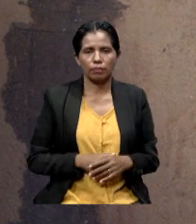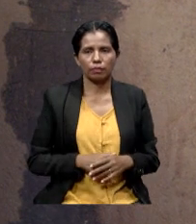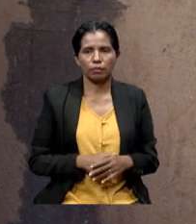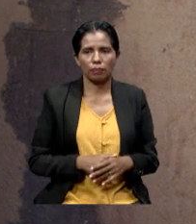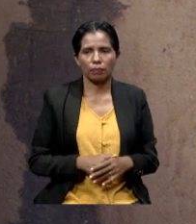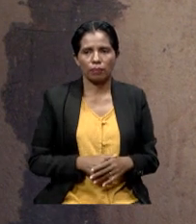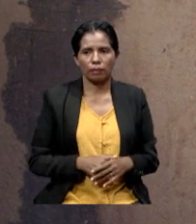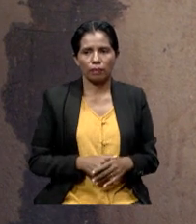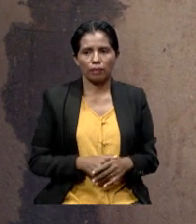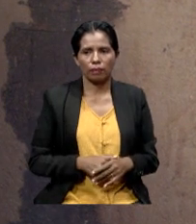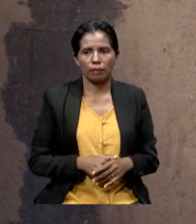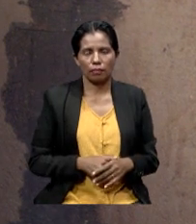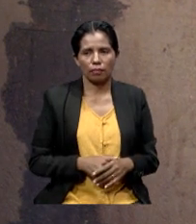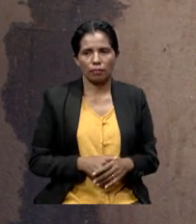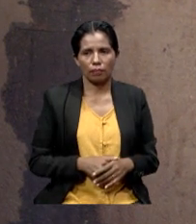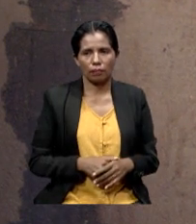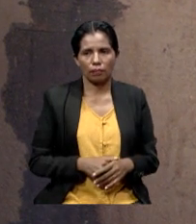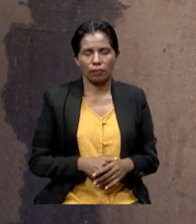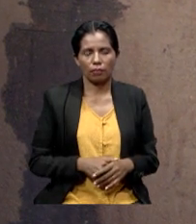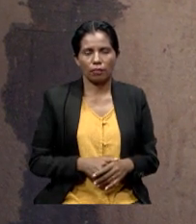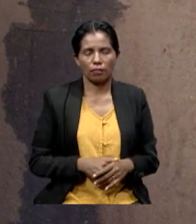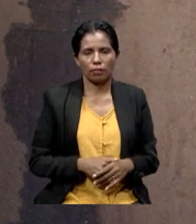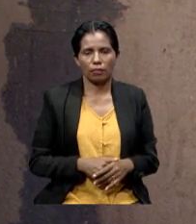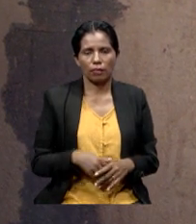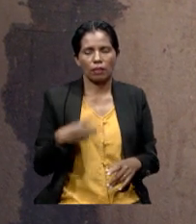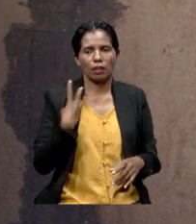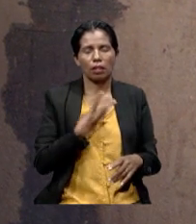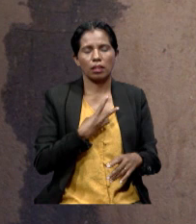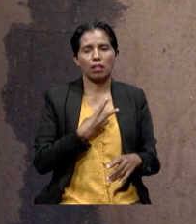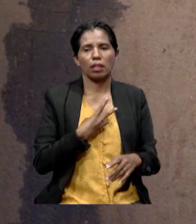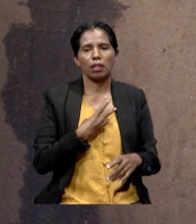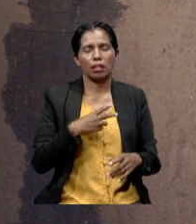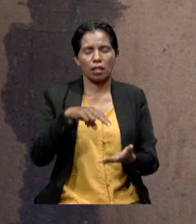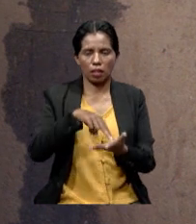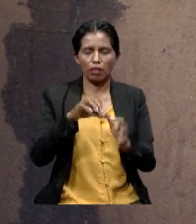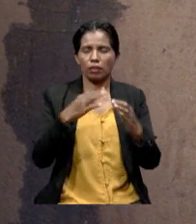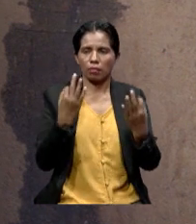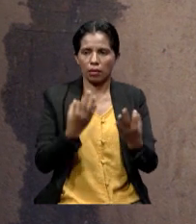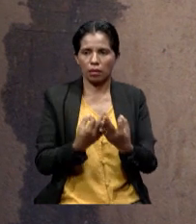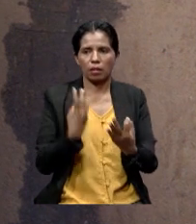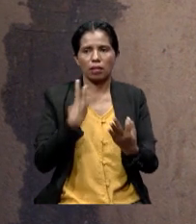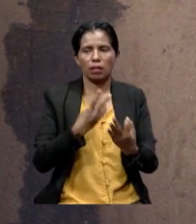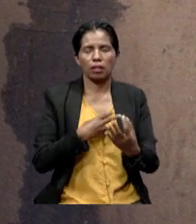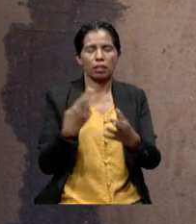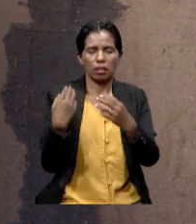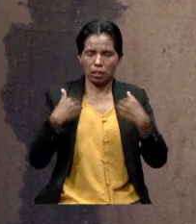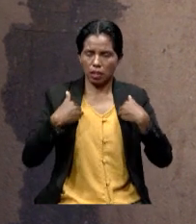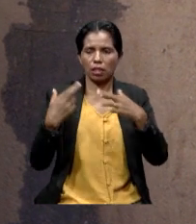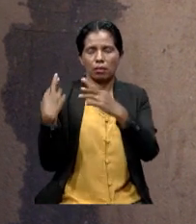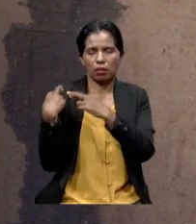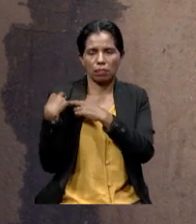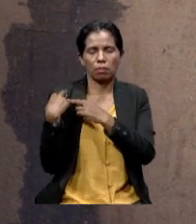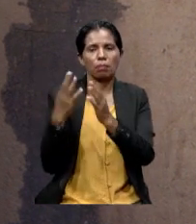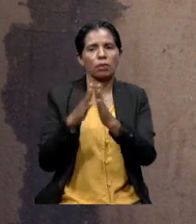Te kuanta bahasa ne kita. Ita kalau dia te hari umakai nona ne ita ne be. Pertan za beda be. To dan te